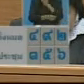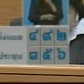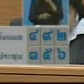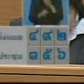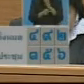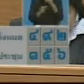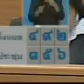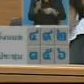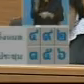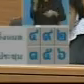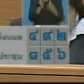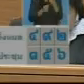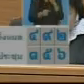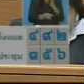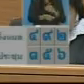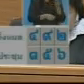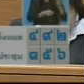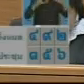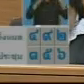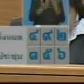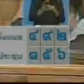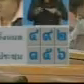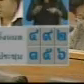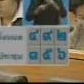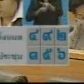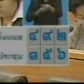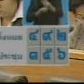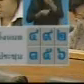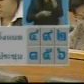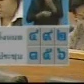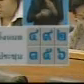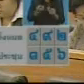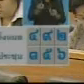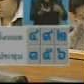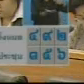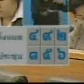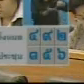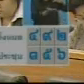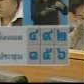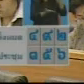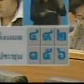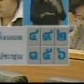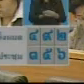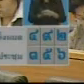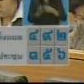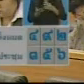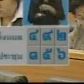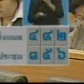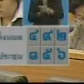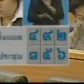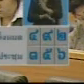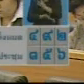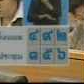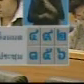นต่างชดเชยซึ่งสามารถที่จะคำนวณได้จากราคาจำนำข้าวหากออกจากต้นทุนของชาวนาเ